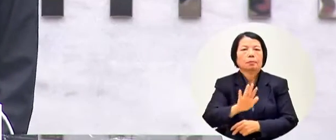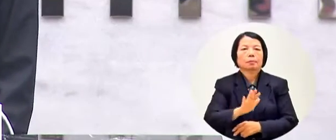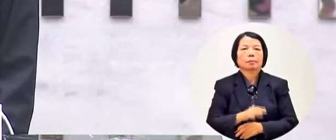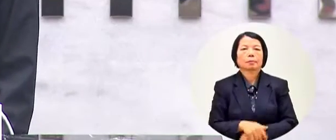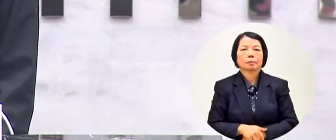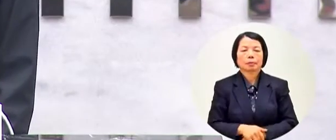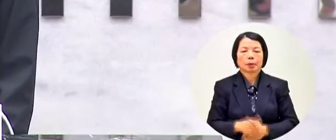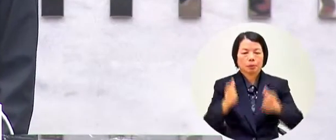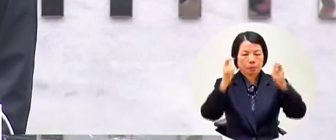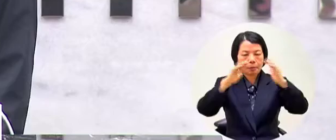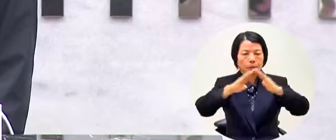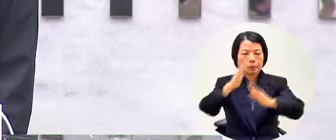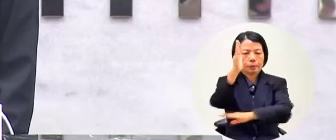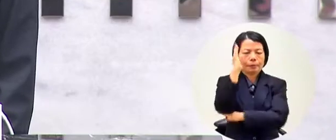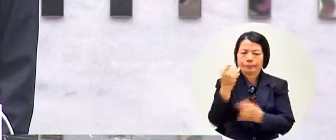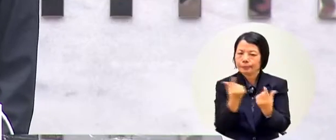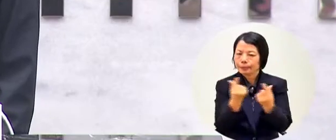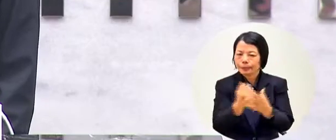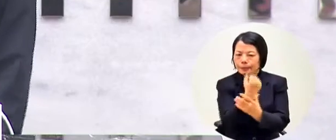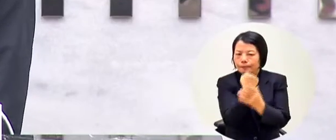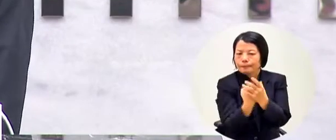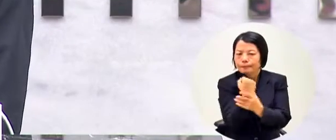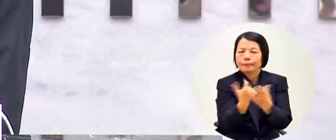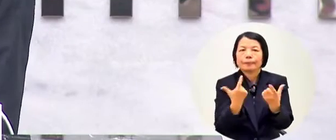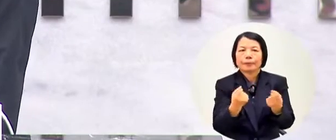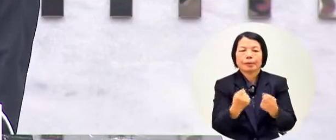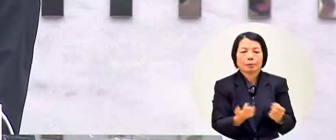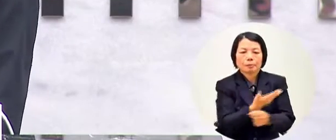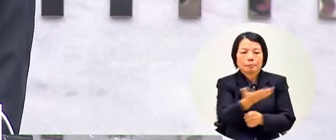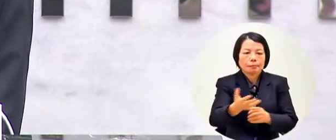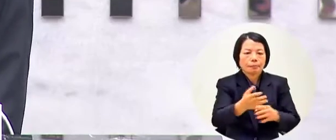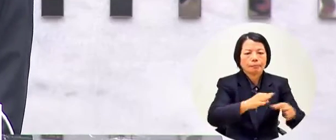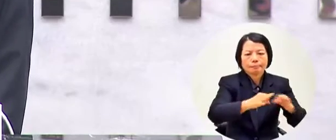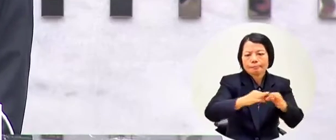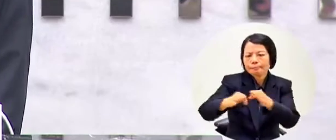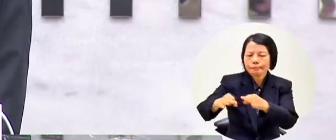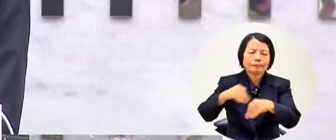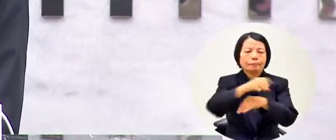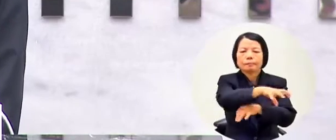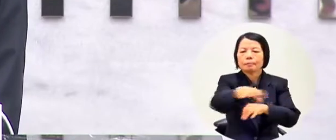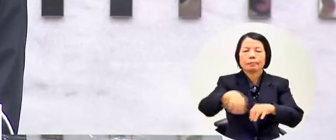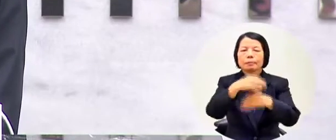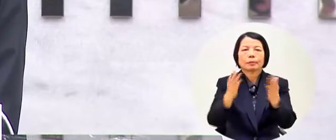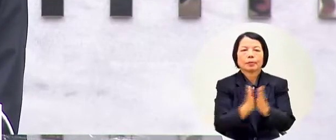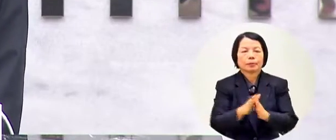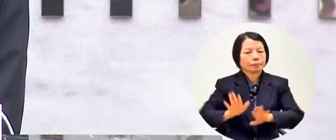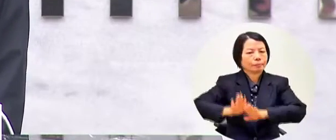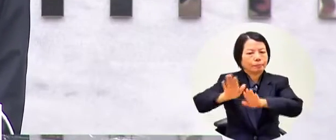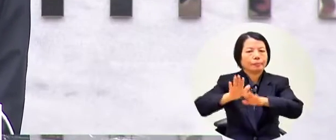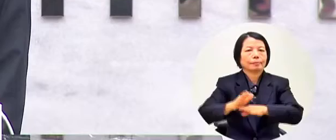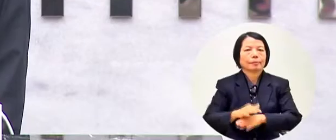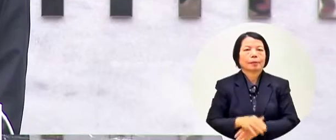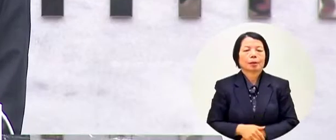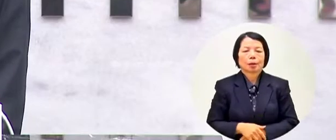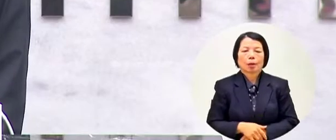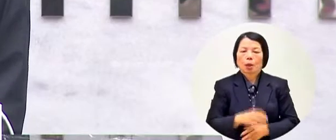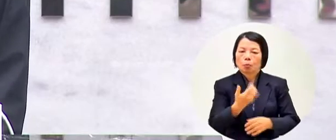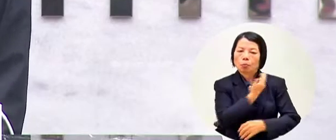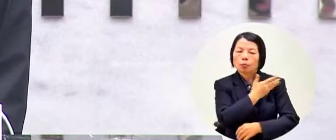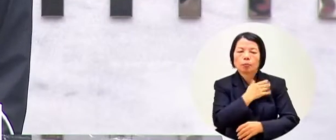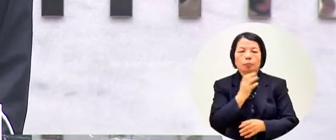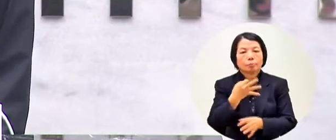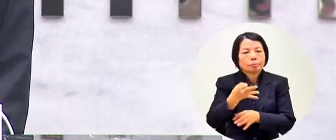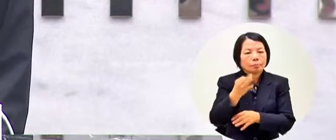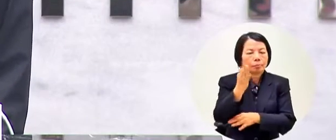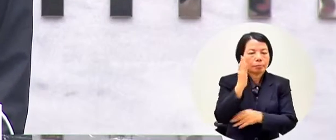府要当引擎，让各行各业都能够生意兴旺，而且无论是财政、教育、